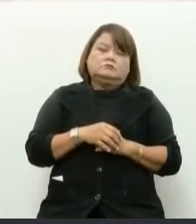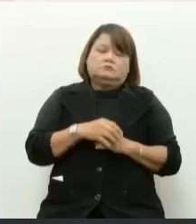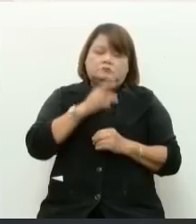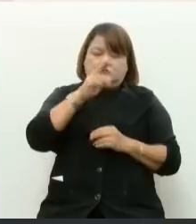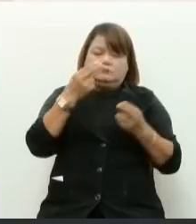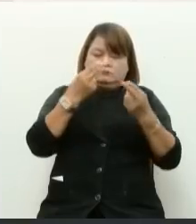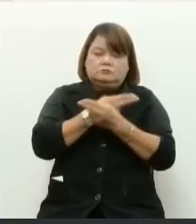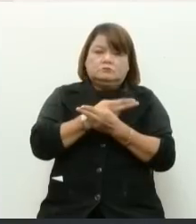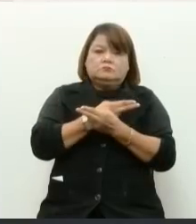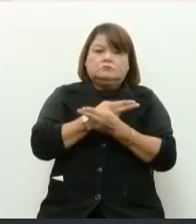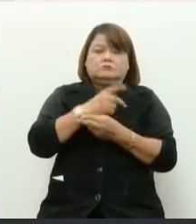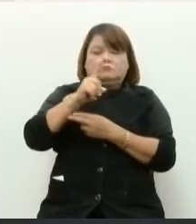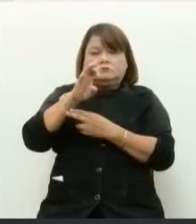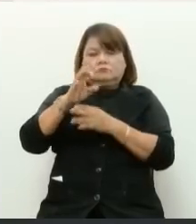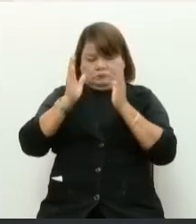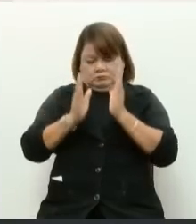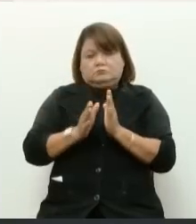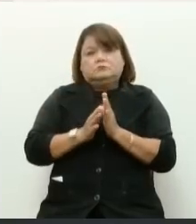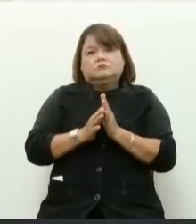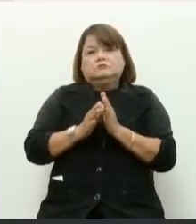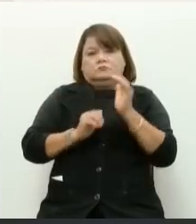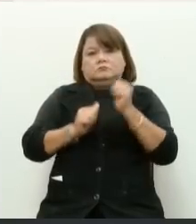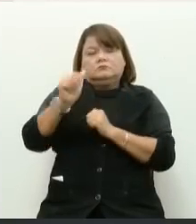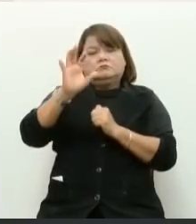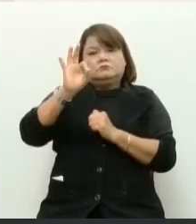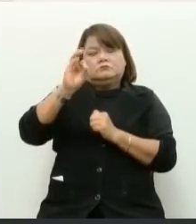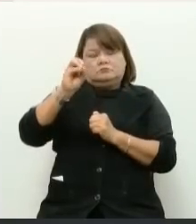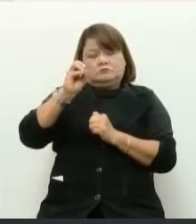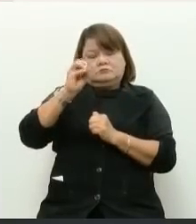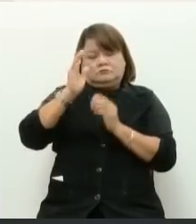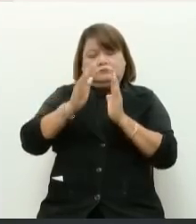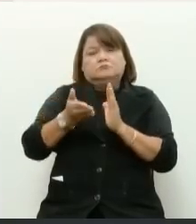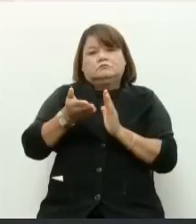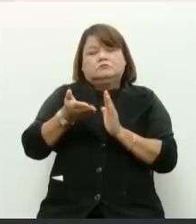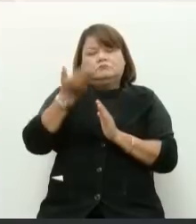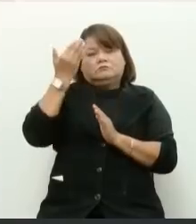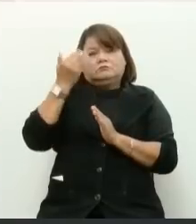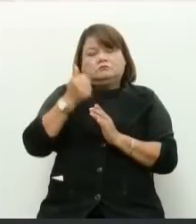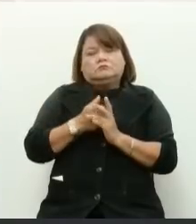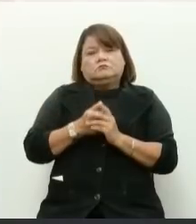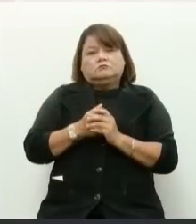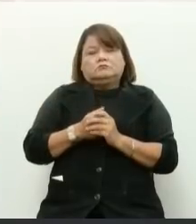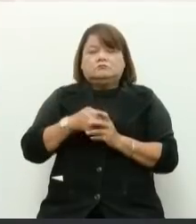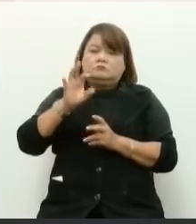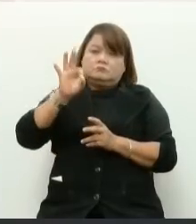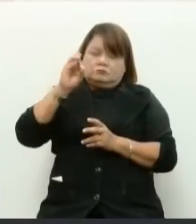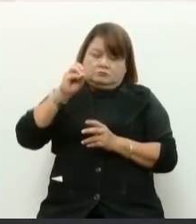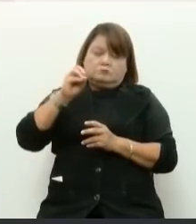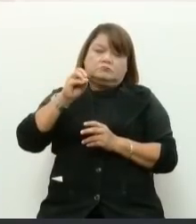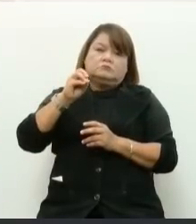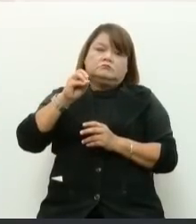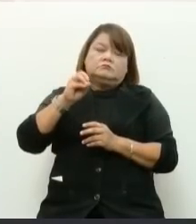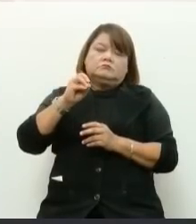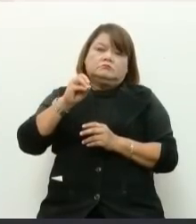ชำนาญการ100คนเนี่ยผ่านสัก90ขึ้นนะครับประมาณ90ขึ้นเนี่ยแล้วในตัว90เนี่ยเ